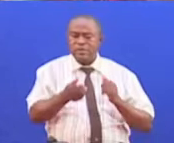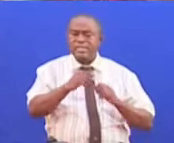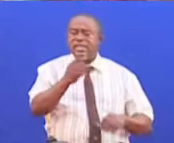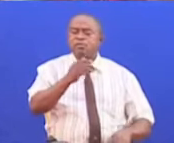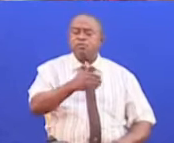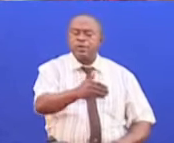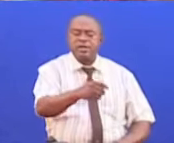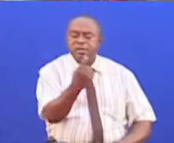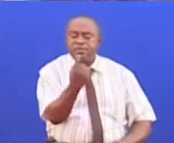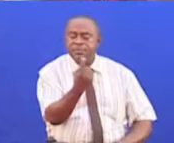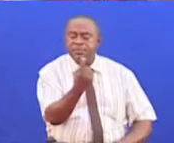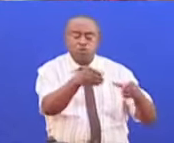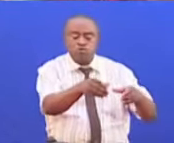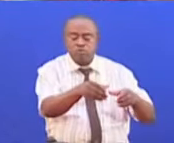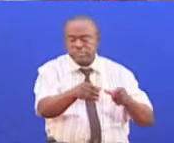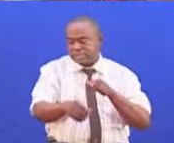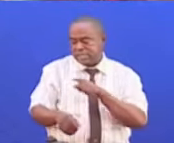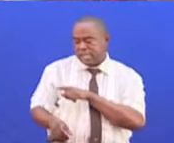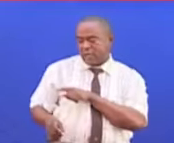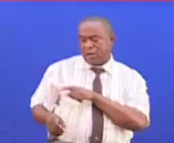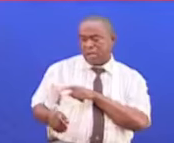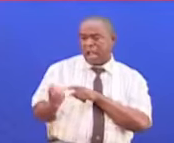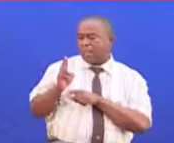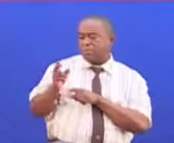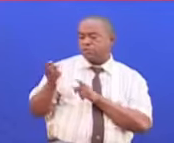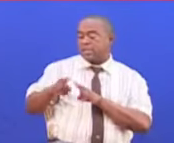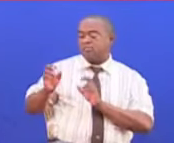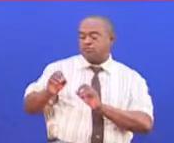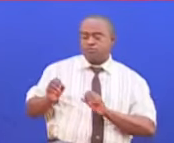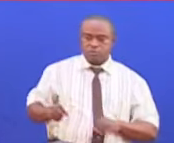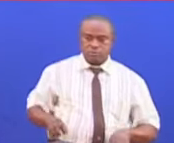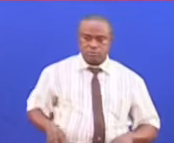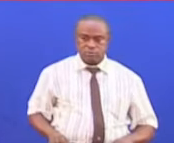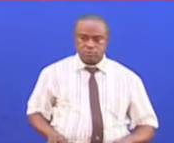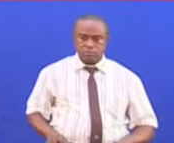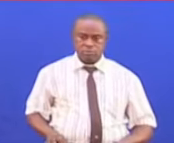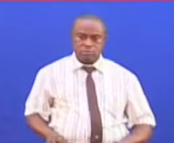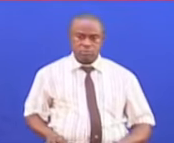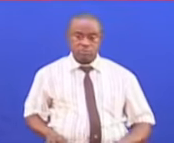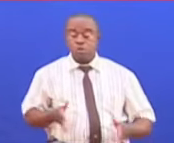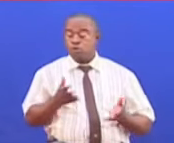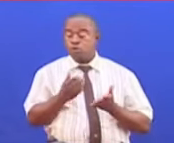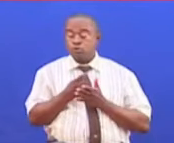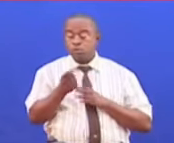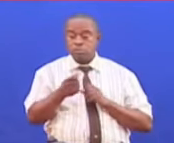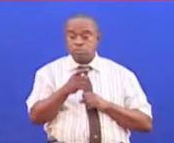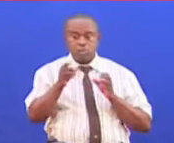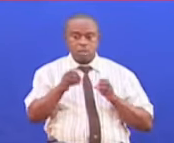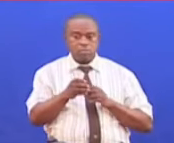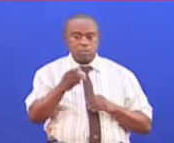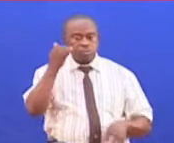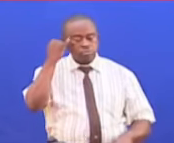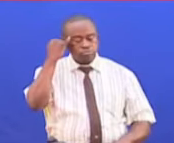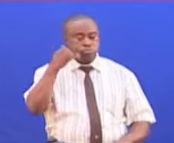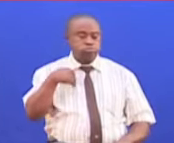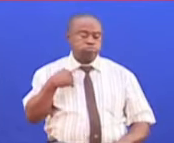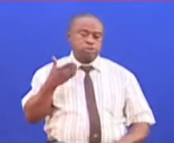mmoja na sio pande zote MB kut toana na chang moto zilizohifadhiwa